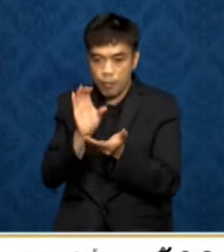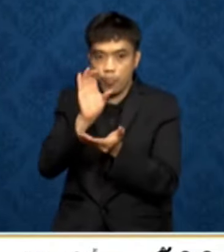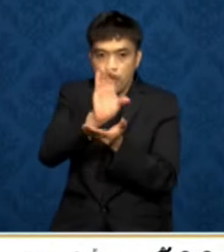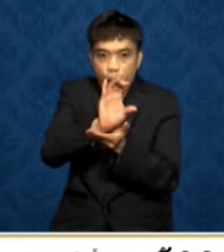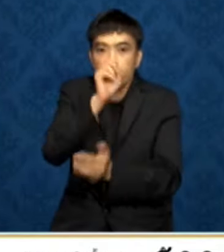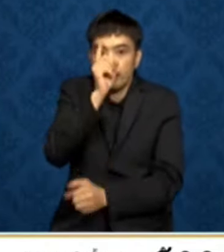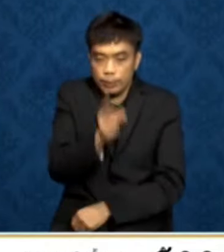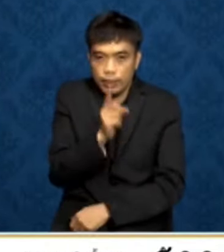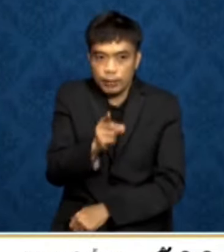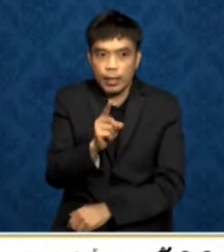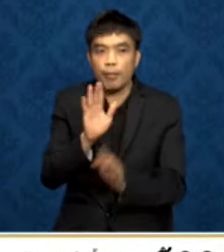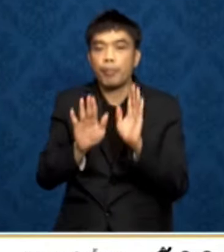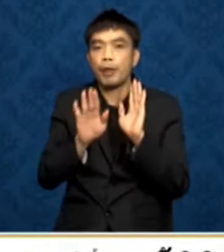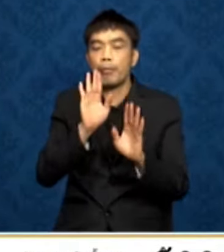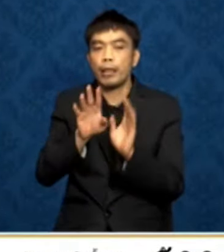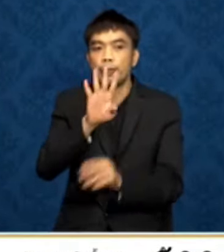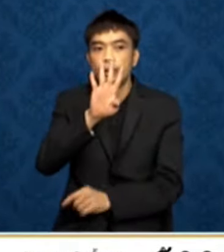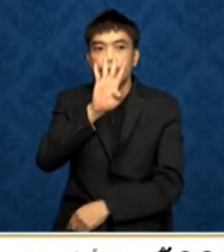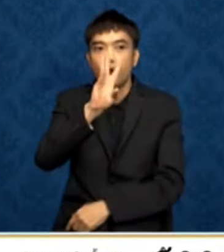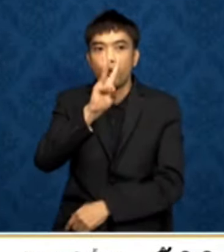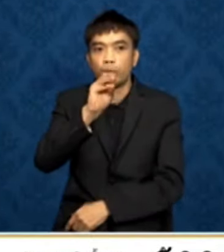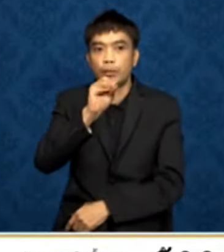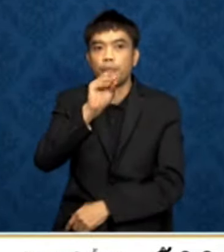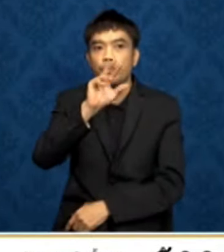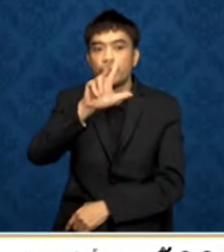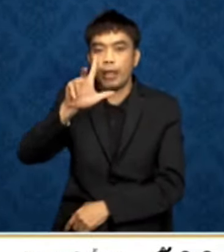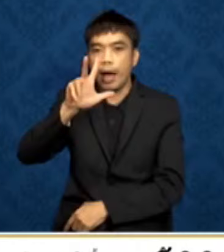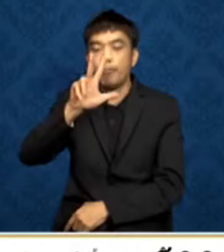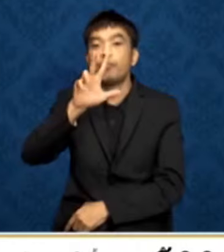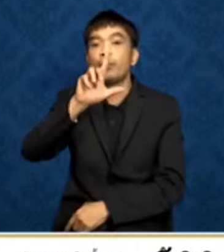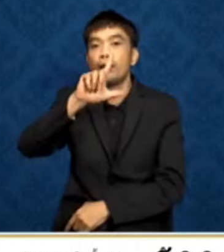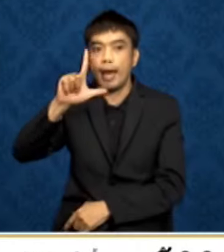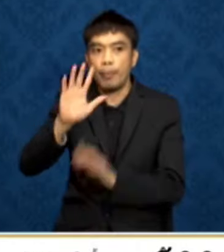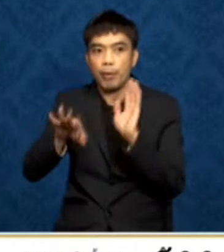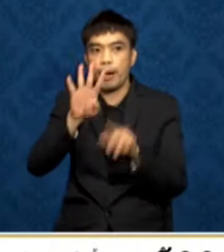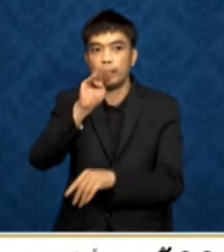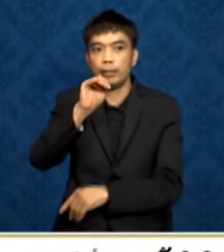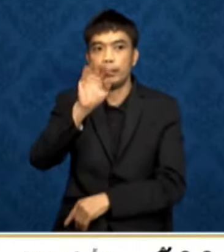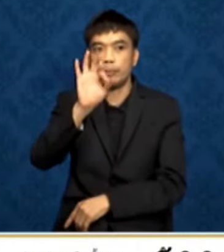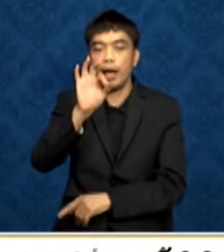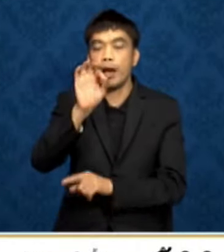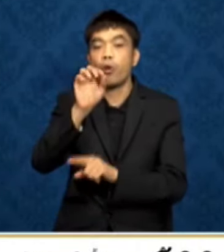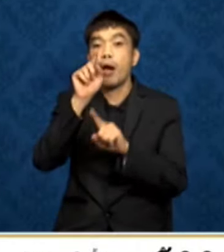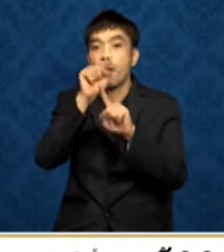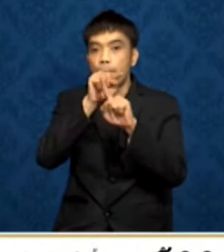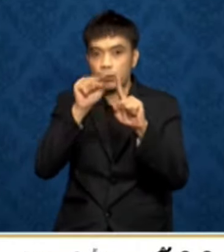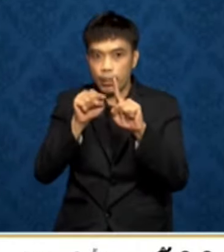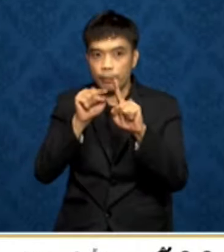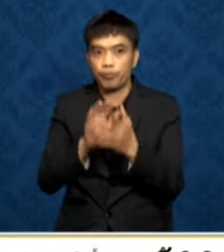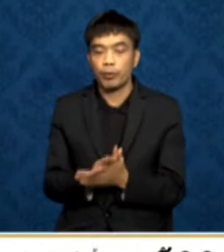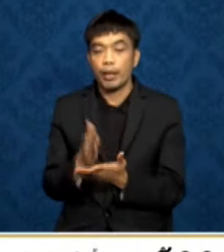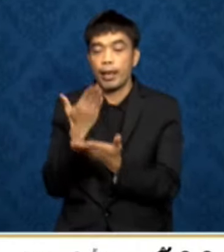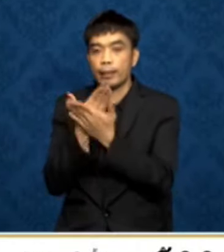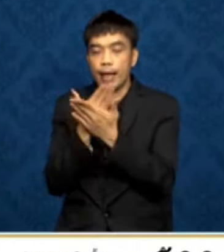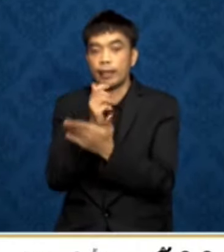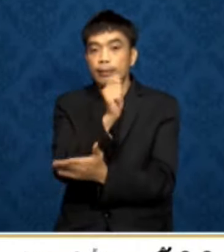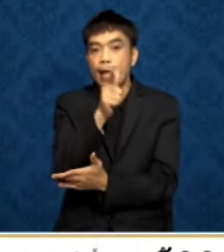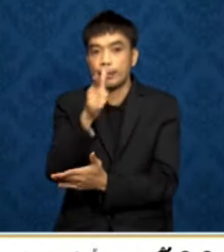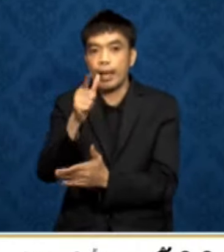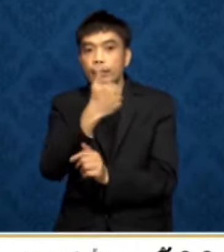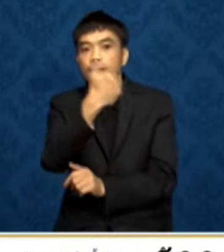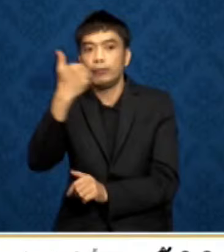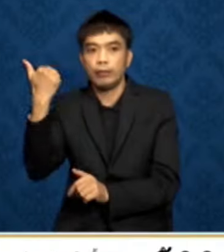ท่านประธานมีอยู่เพียงแค่ 63ล้านนะครับหรือประมาณ 49%แล้วก็งบในส่วนดำเนินงานและรายจ่ายอื่นๆนะครับ